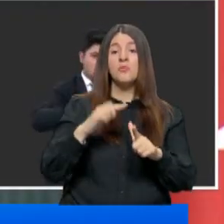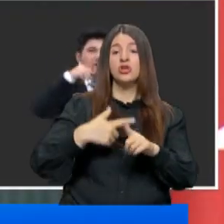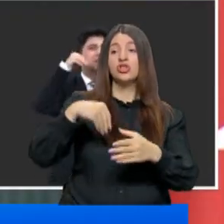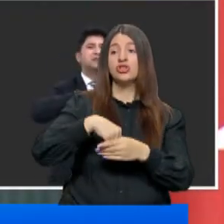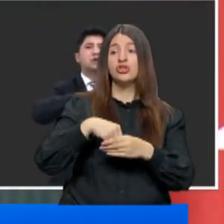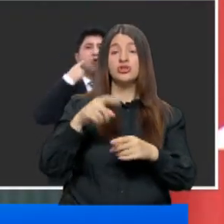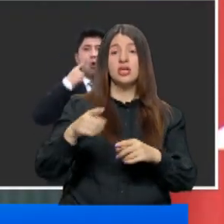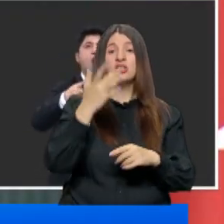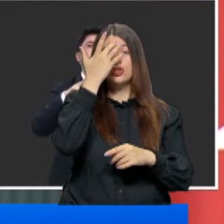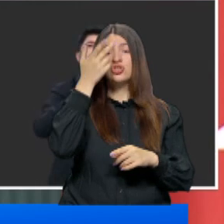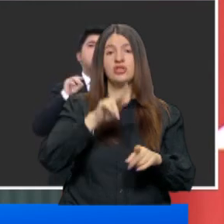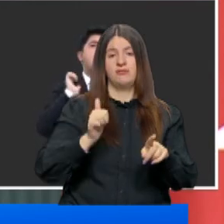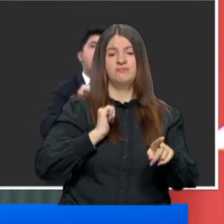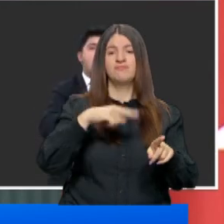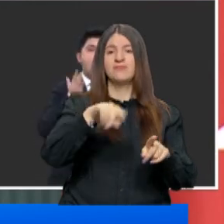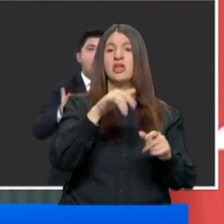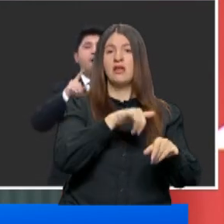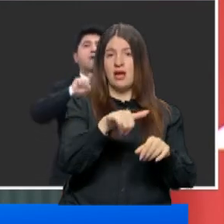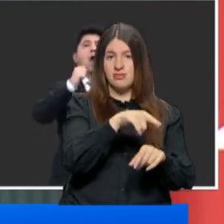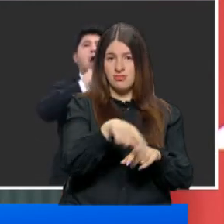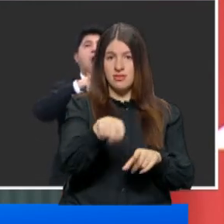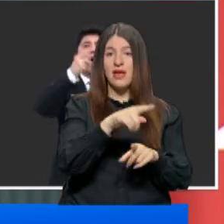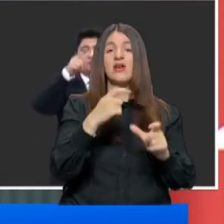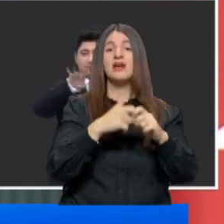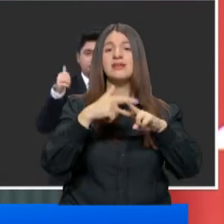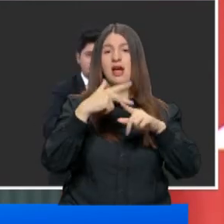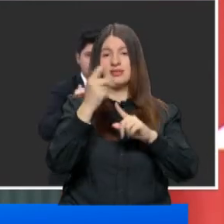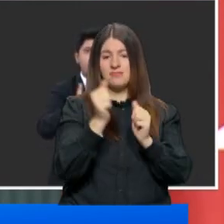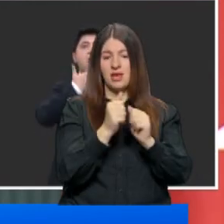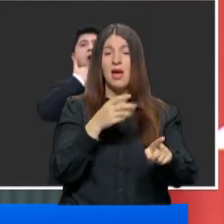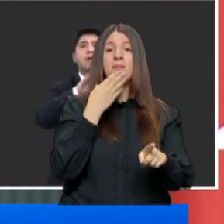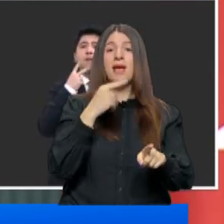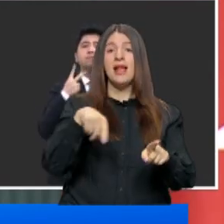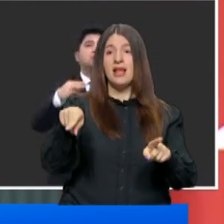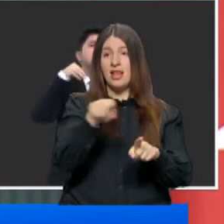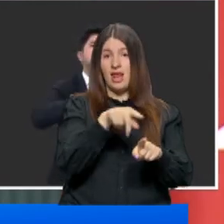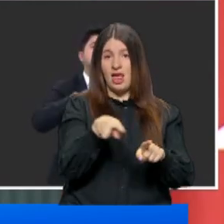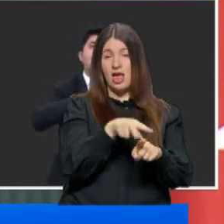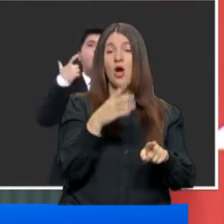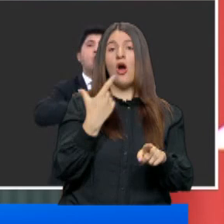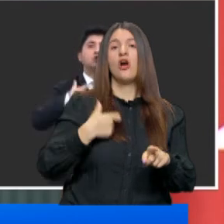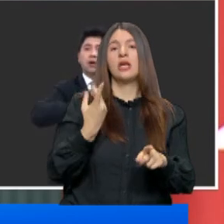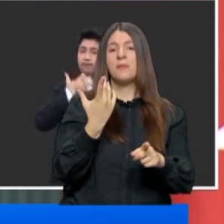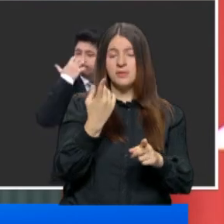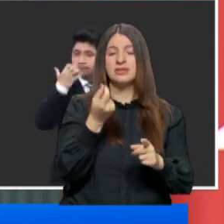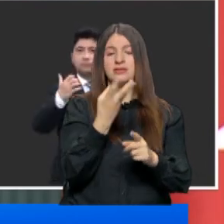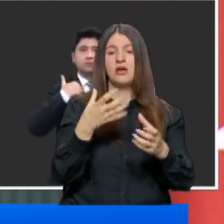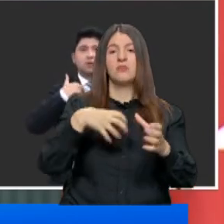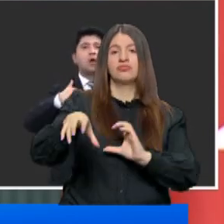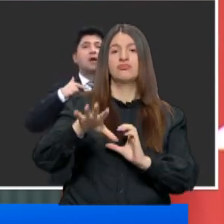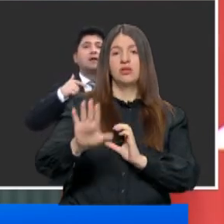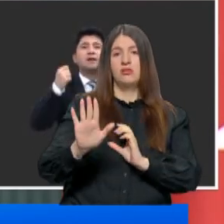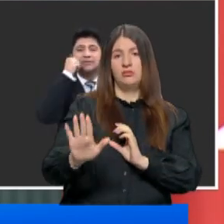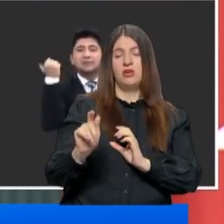de şehit yakınları ve gazilerimiz ile emeklilerimize özel bir kontenjan